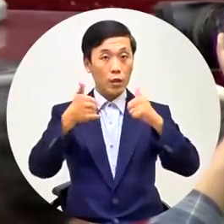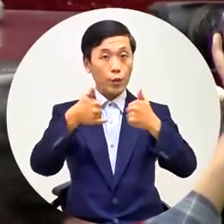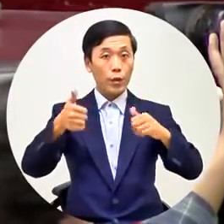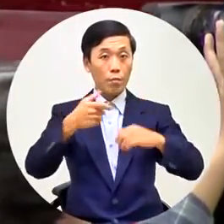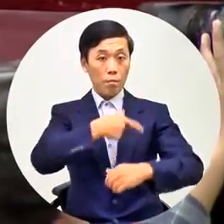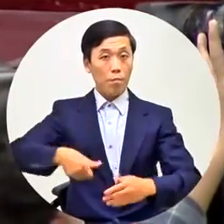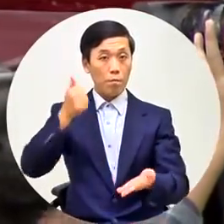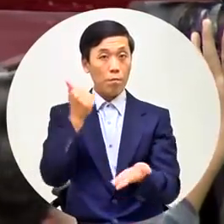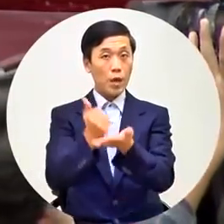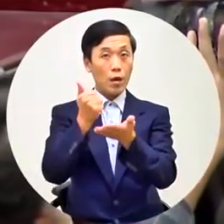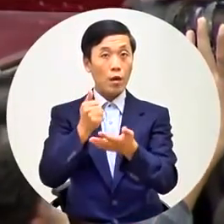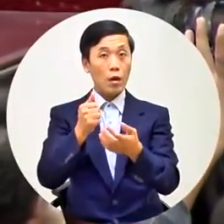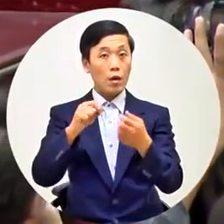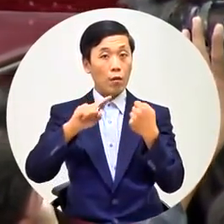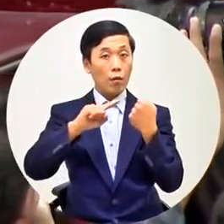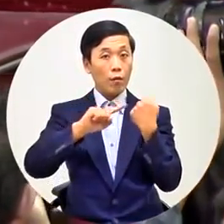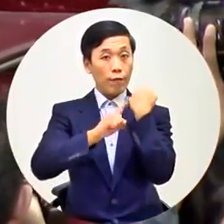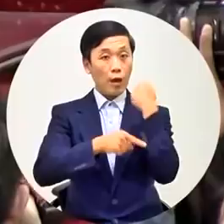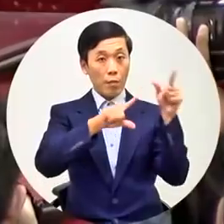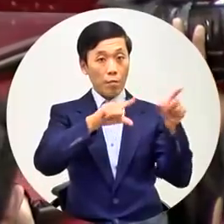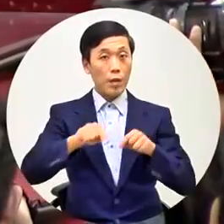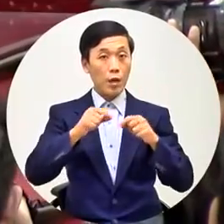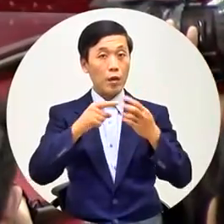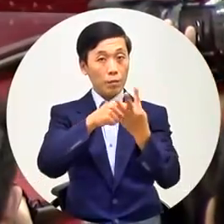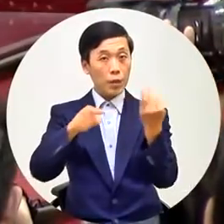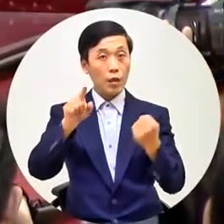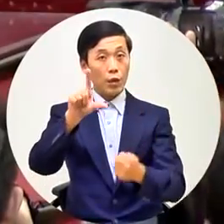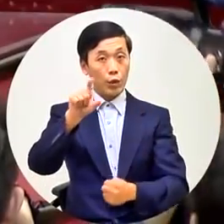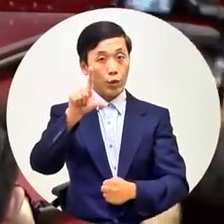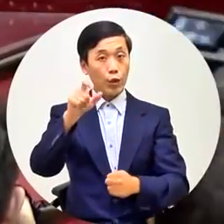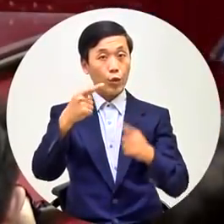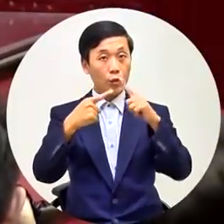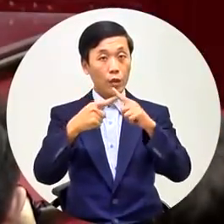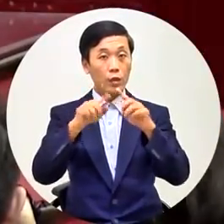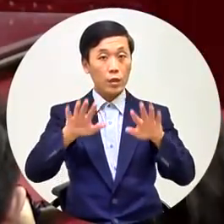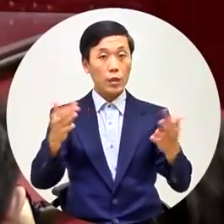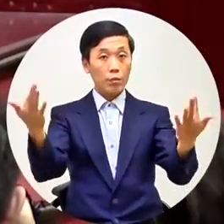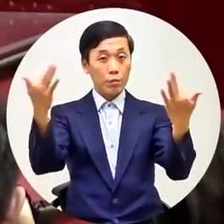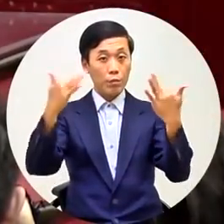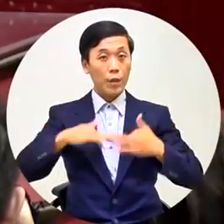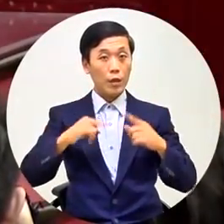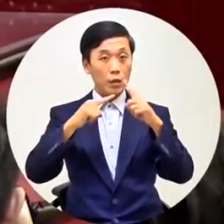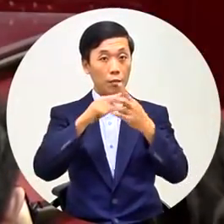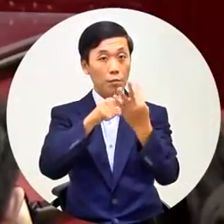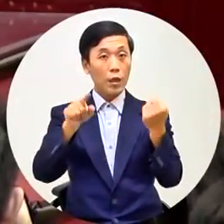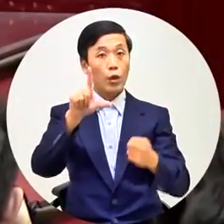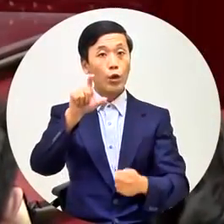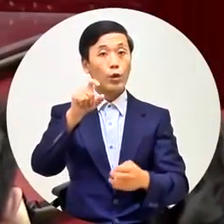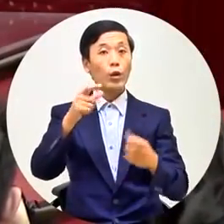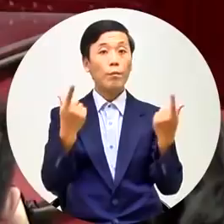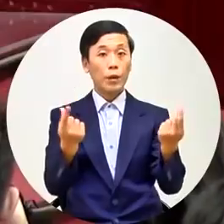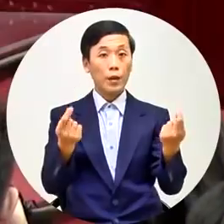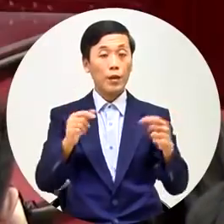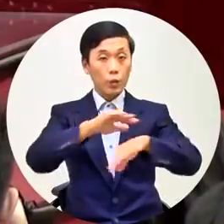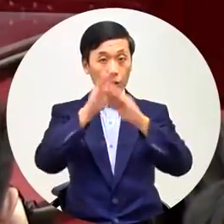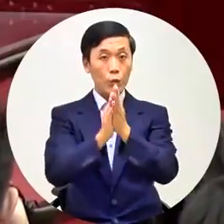66位，今天出席法定宣誓的议员共有66位。全部完成宣誓，都依法